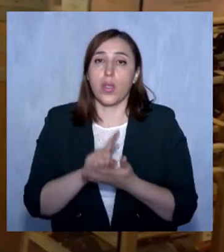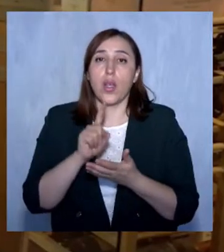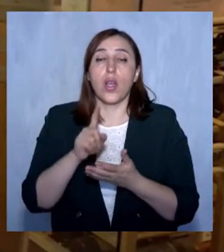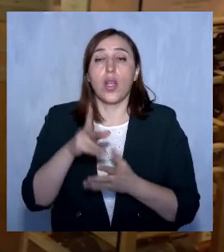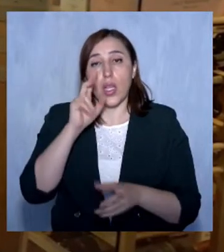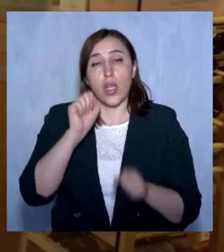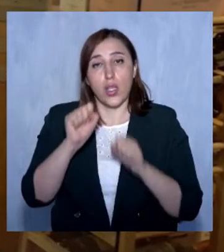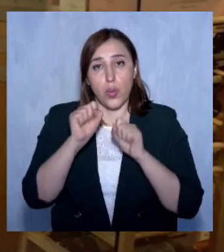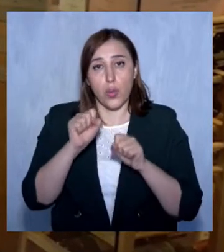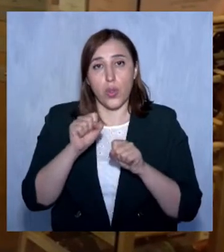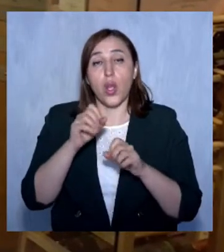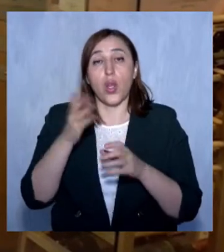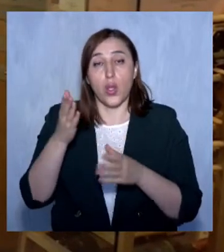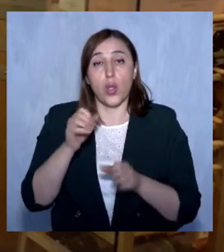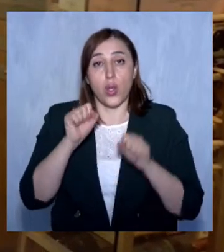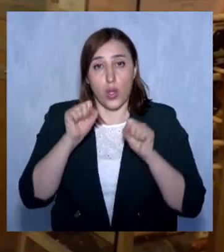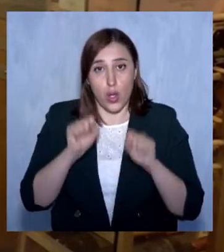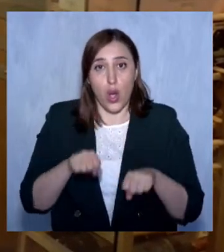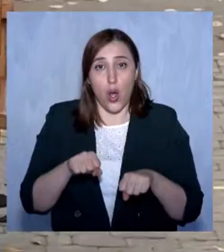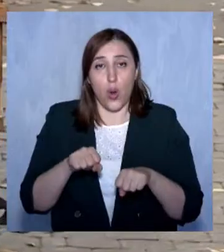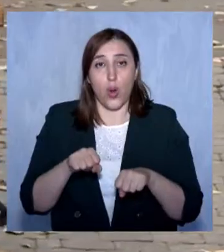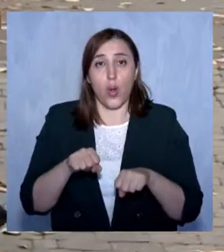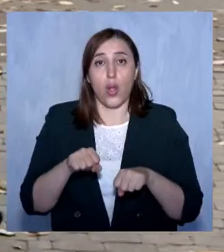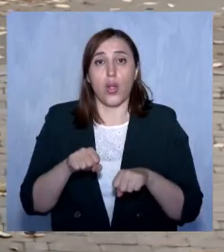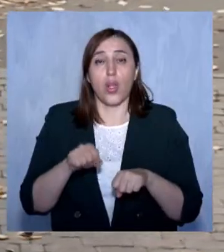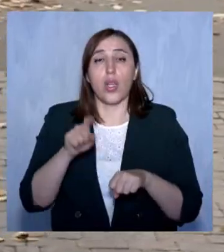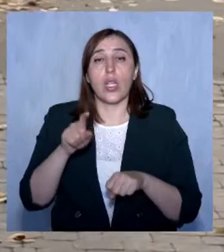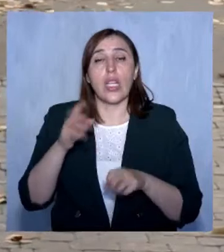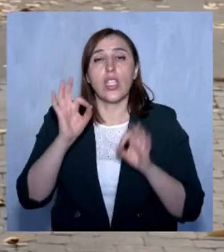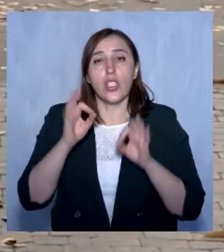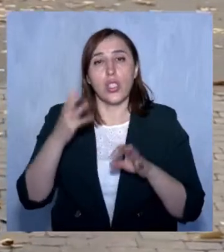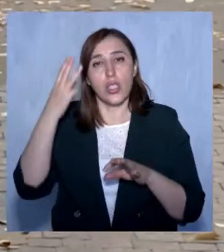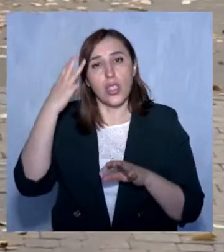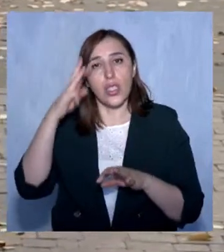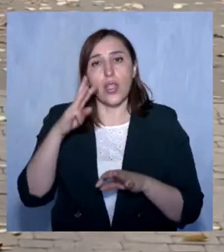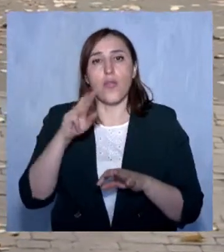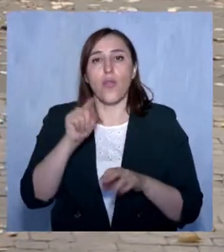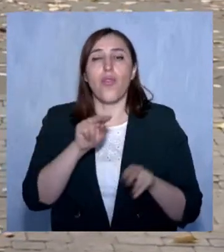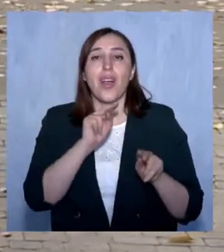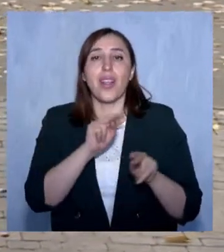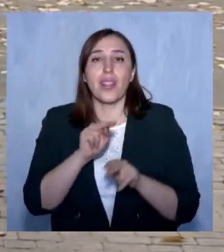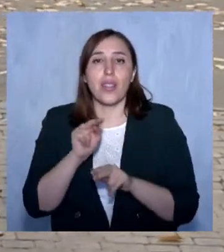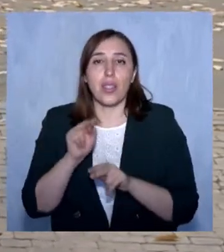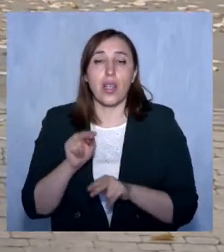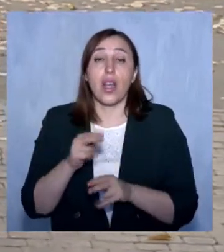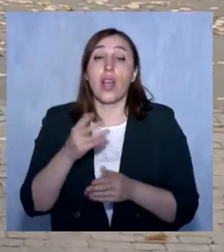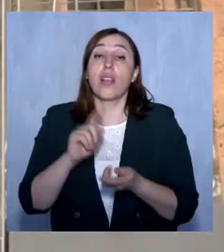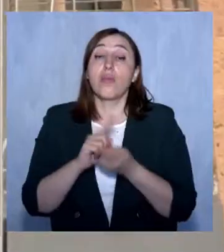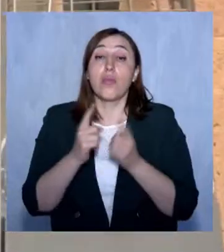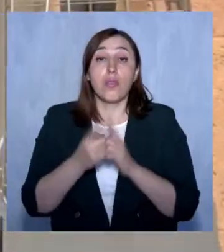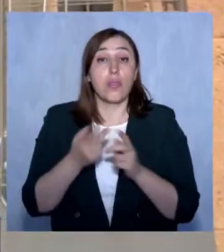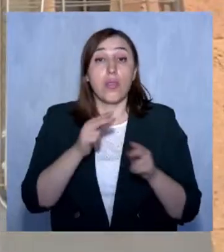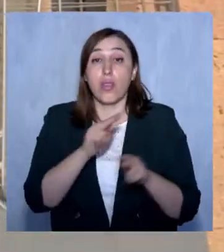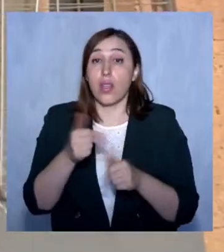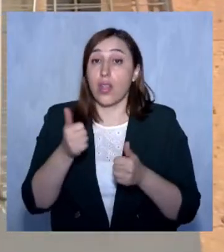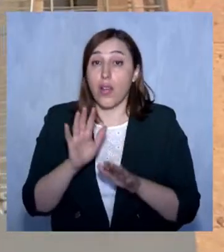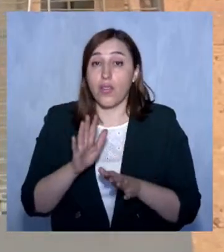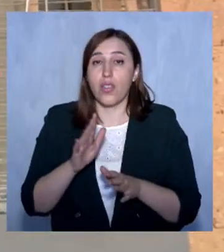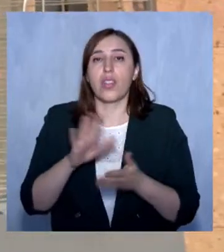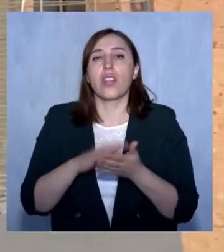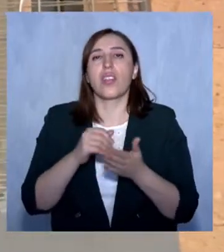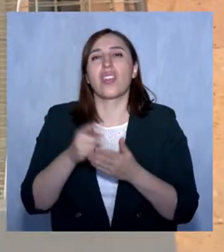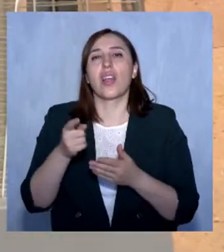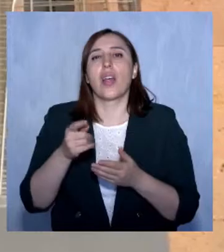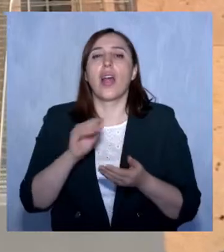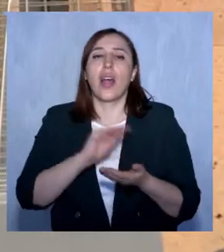միջոք իշխանությունները հնարավորթյուն ունենալու են կամ կարողանալու են պատշաչ վերահասկողություն իրականացնել հակարակ դեպքում սա հերթական թղթի